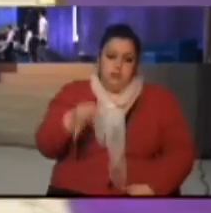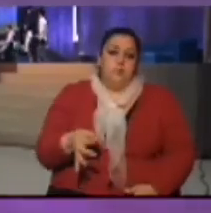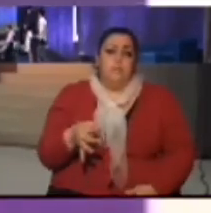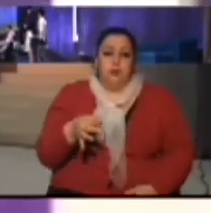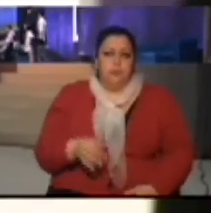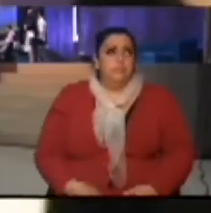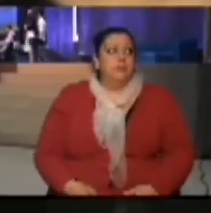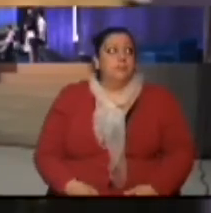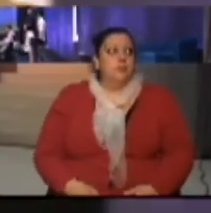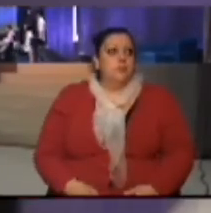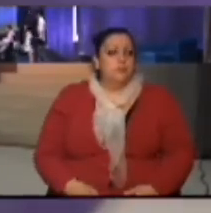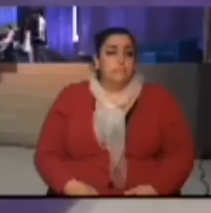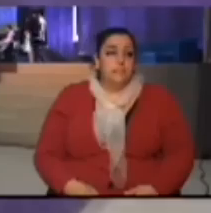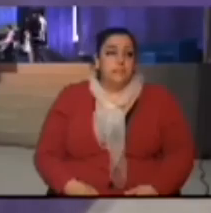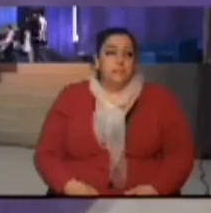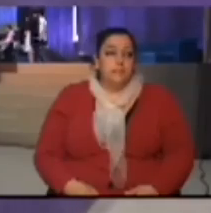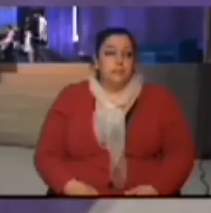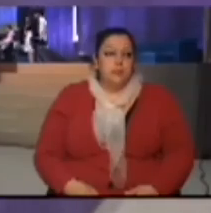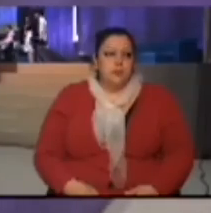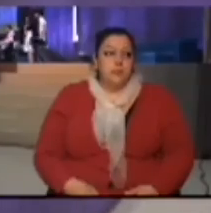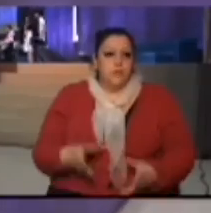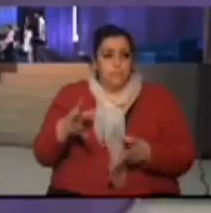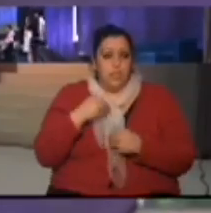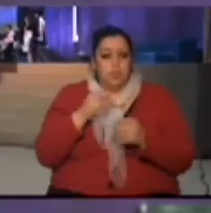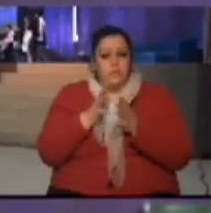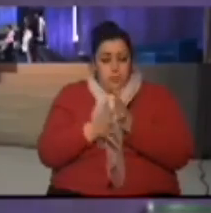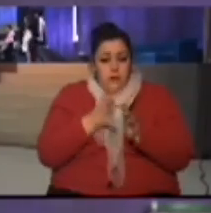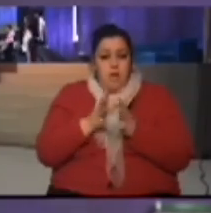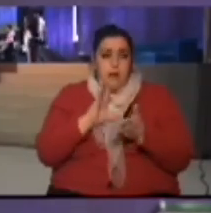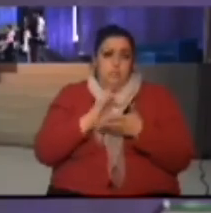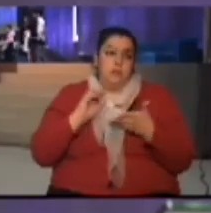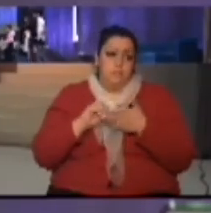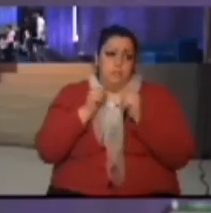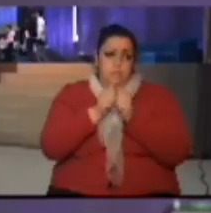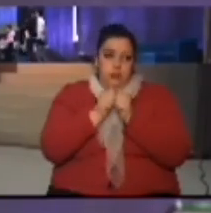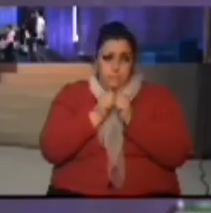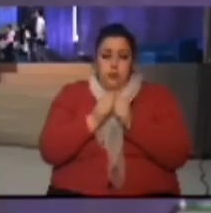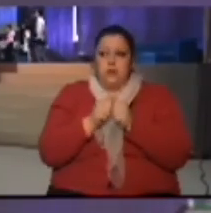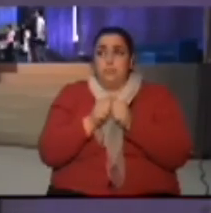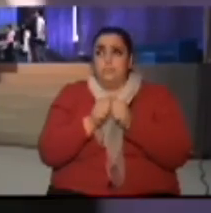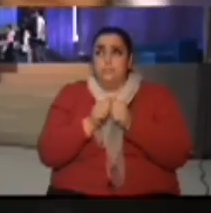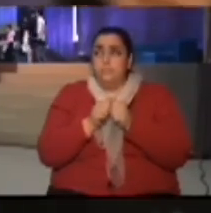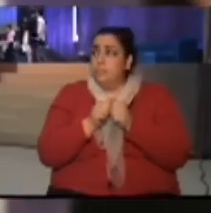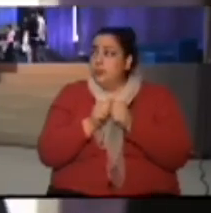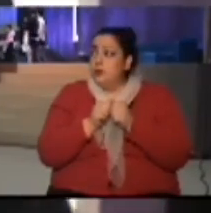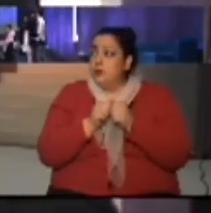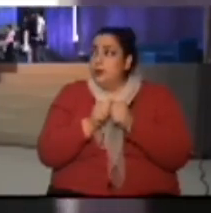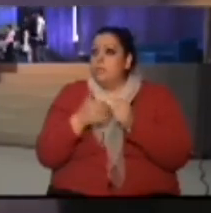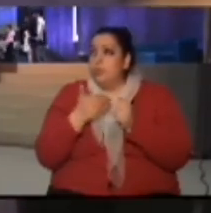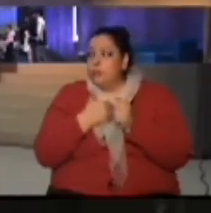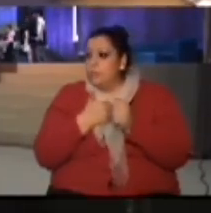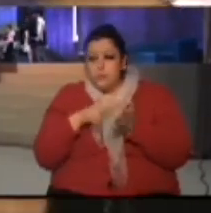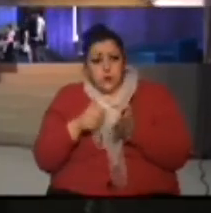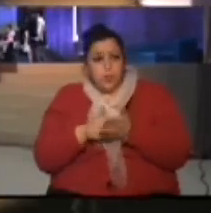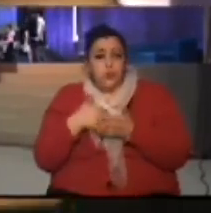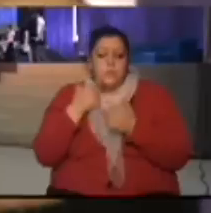ամեն։ Դալիչ, խնդրեմ, եկեք բոլորս միասին աղոթք անենք, դուք կարող եք փակեք աչքերը, կարող եք բաց աչքերով կանեք, կարող եք ոնց կուզեք ծնկիչը,